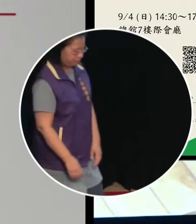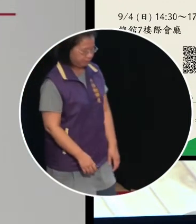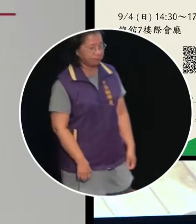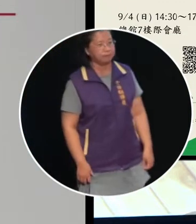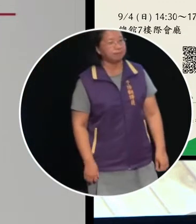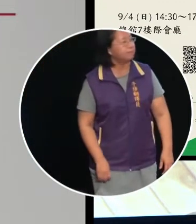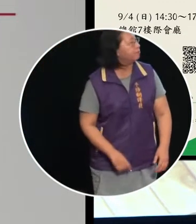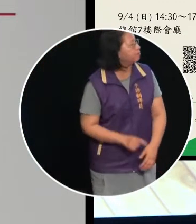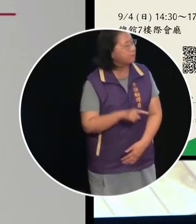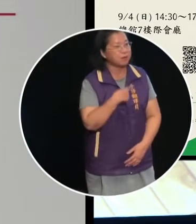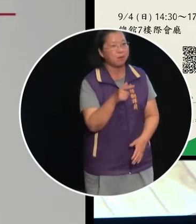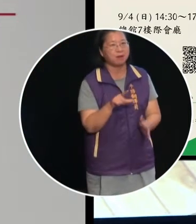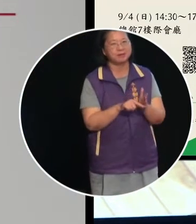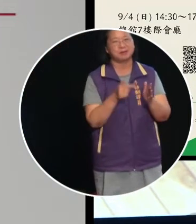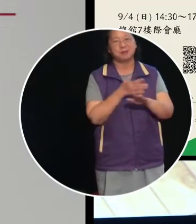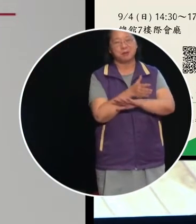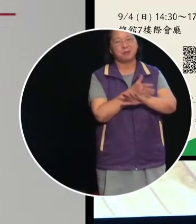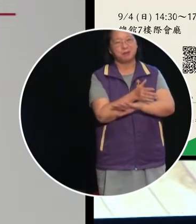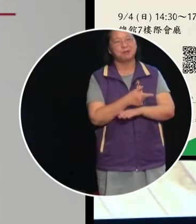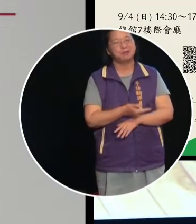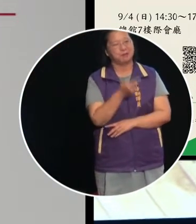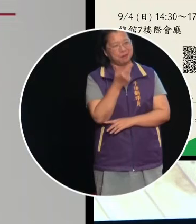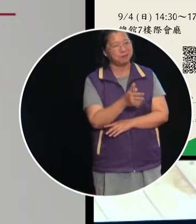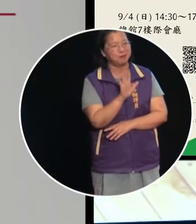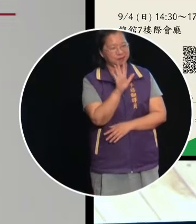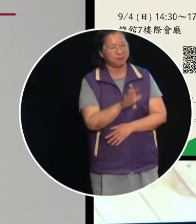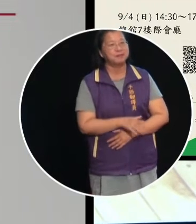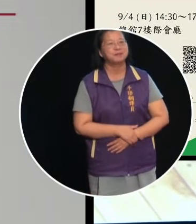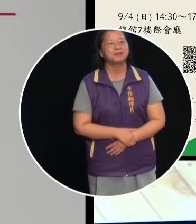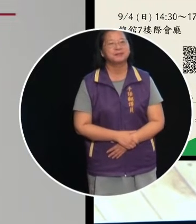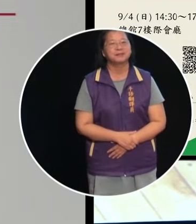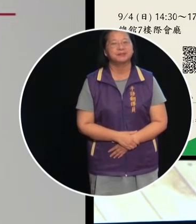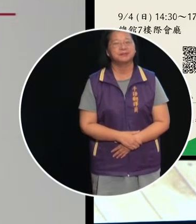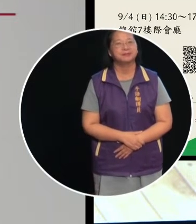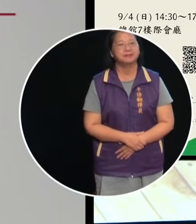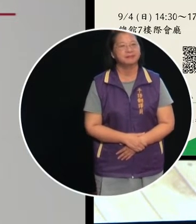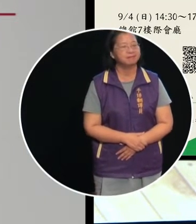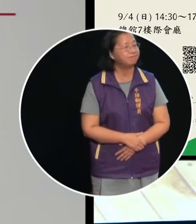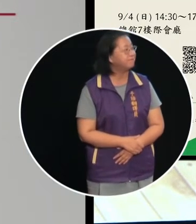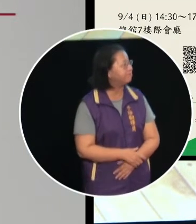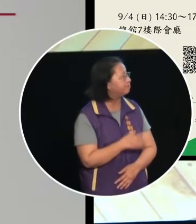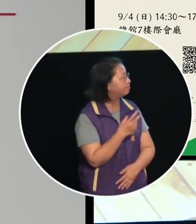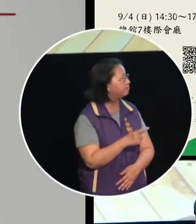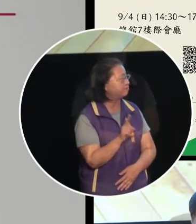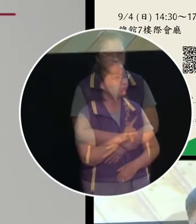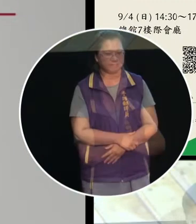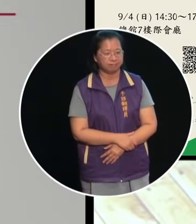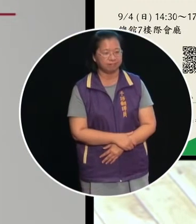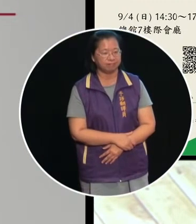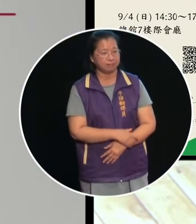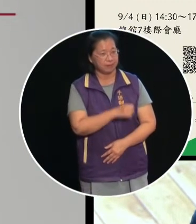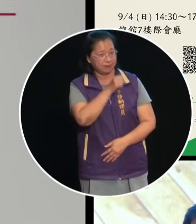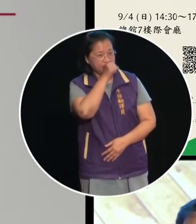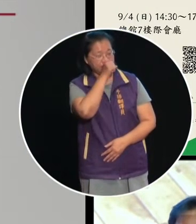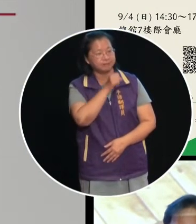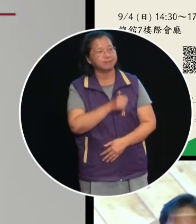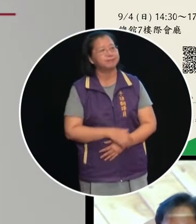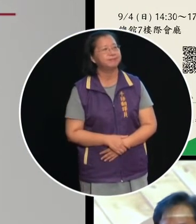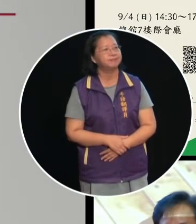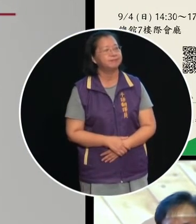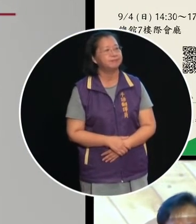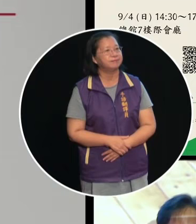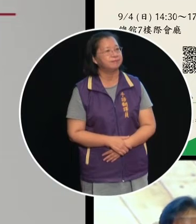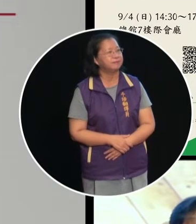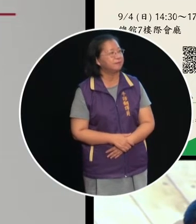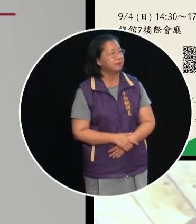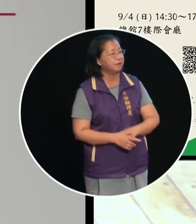哦，时间过得真的快，快到一个半小时，我要进入最后面了。好，那我